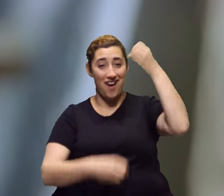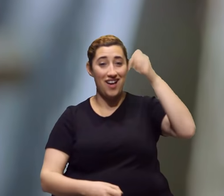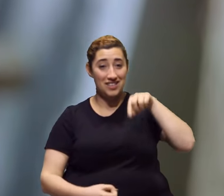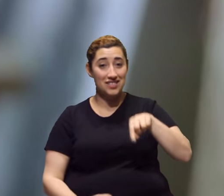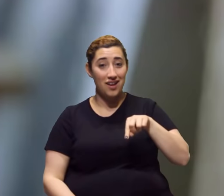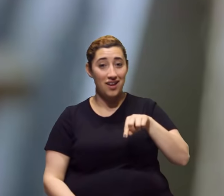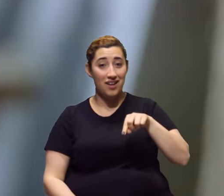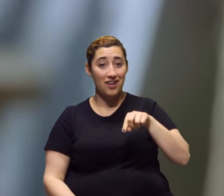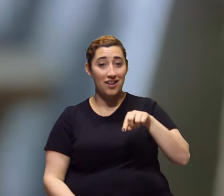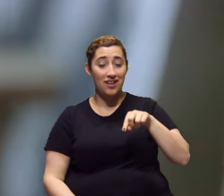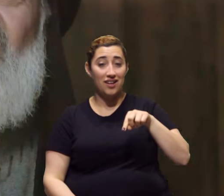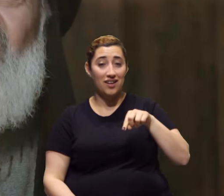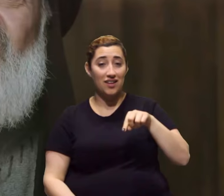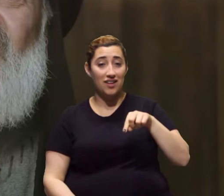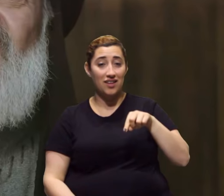asayı